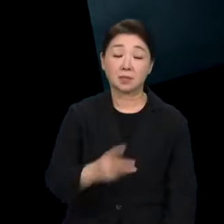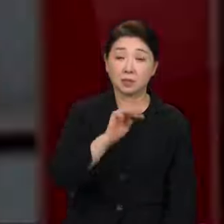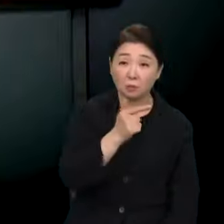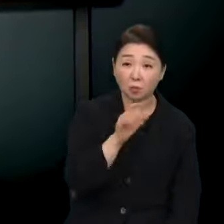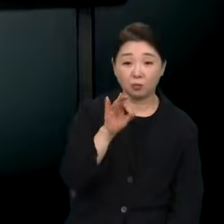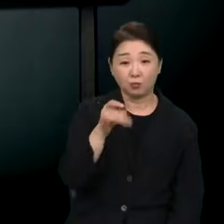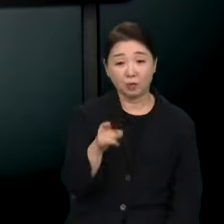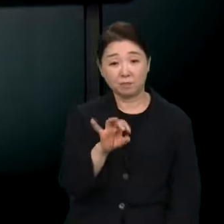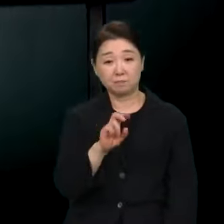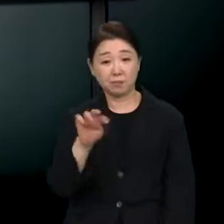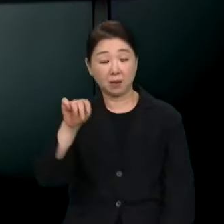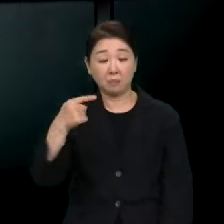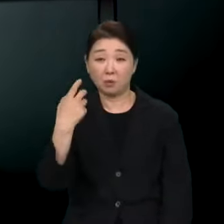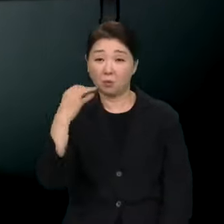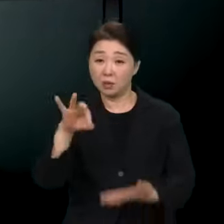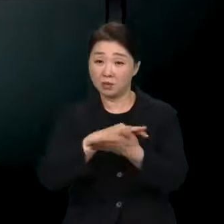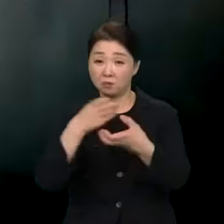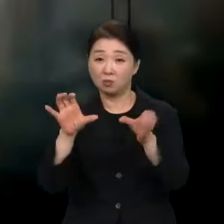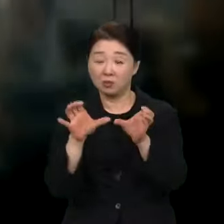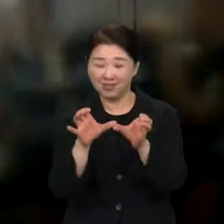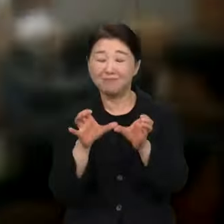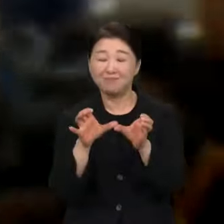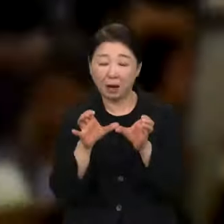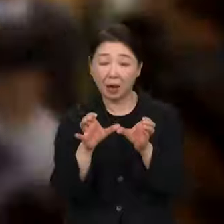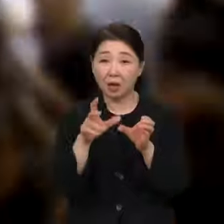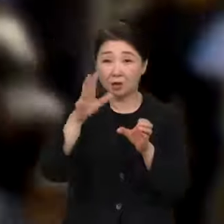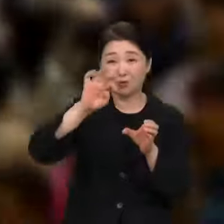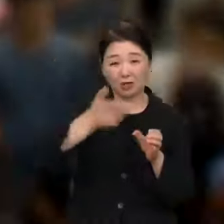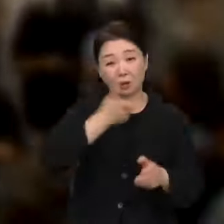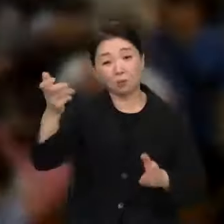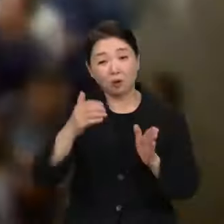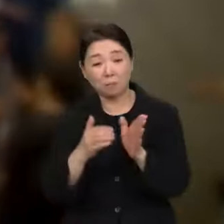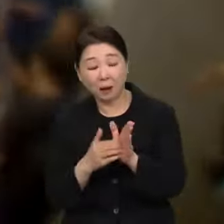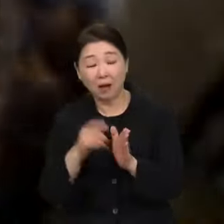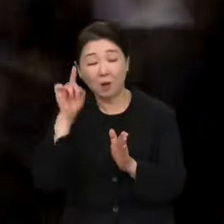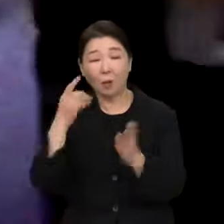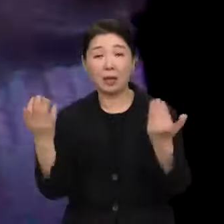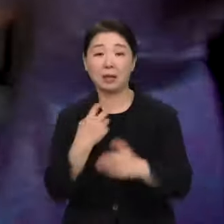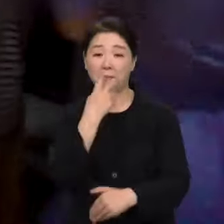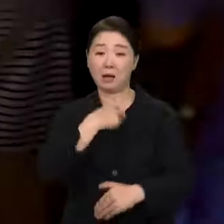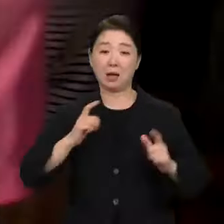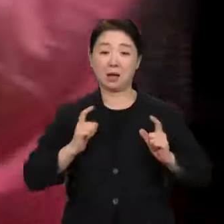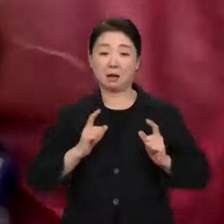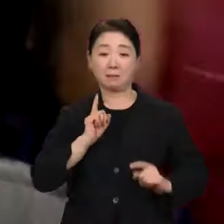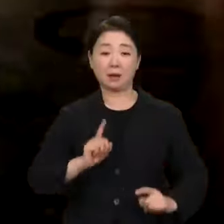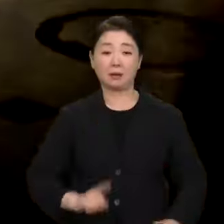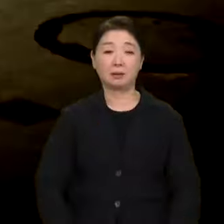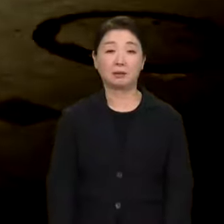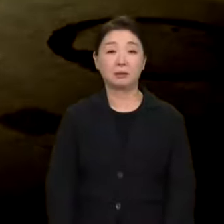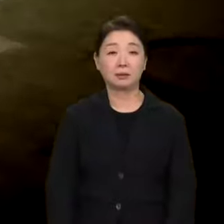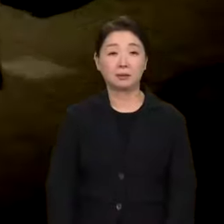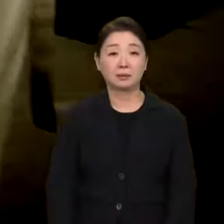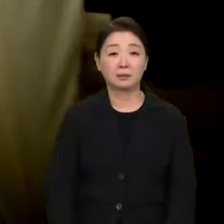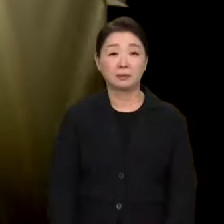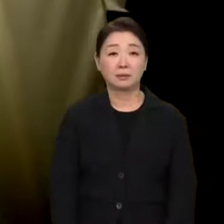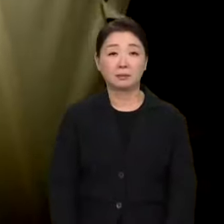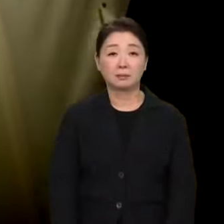관계자는 원래 있던 재무팀이 Q10으로 옮겨가면서 Q10 재무팀이 겸직하고 있는 것이라고 해명했습니다.